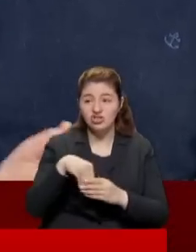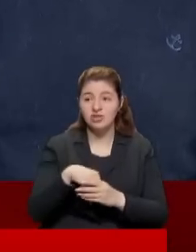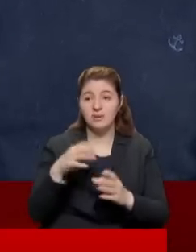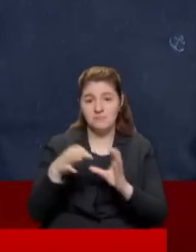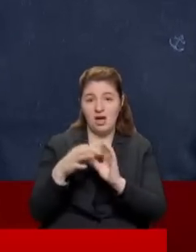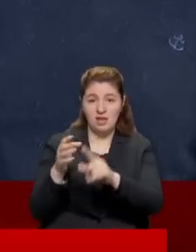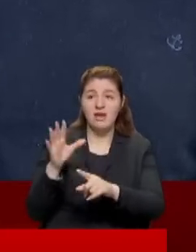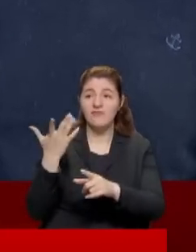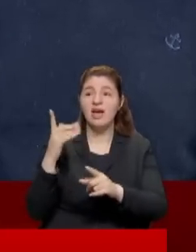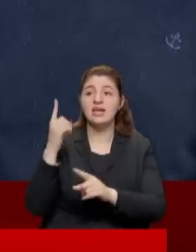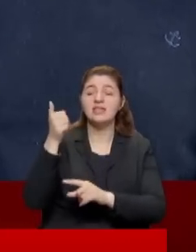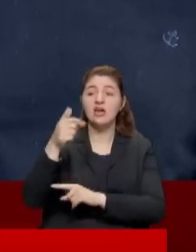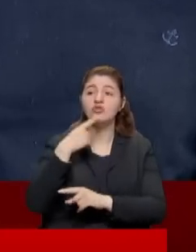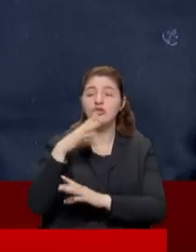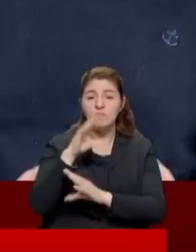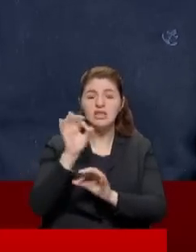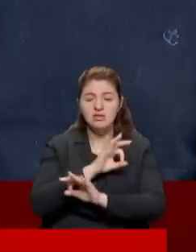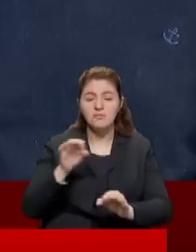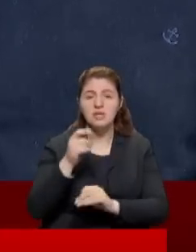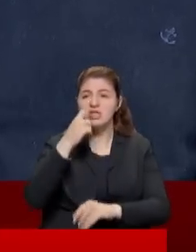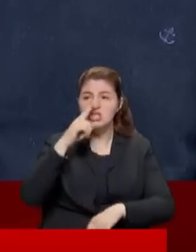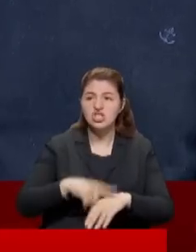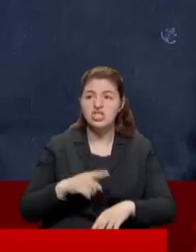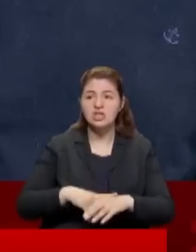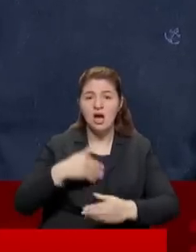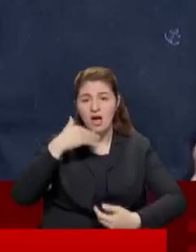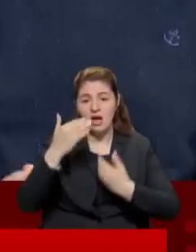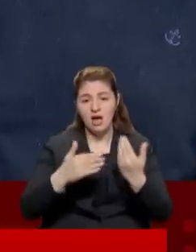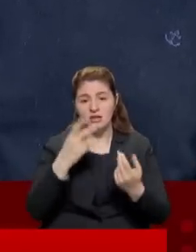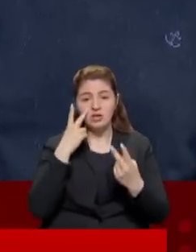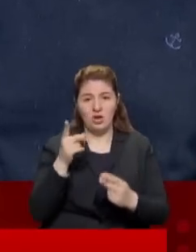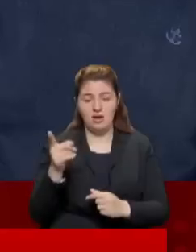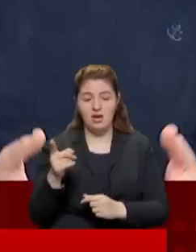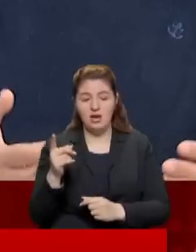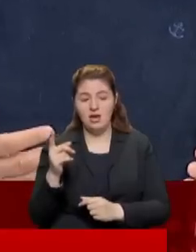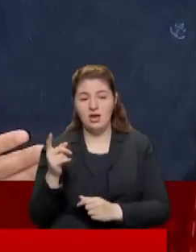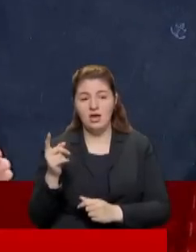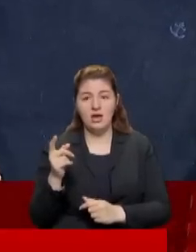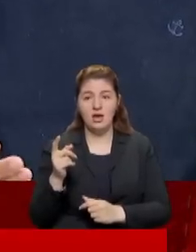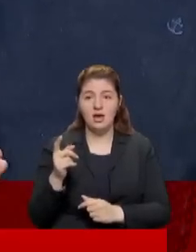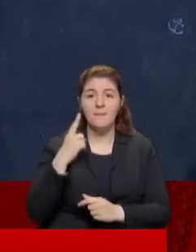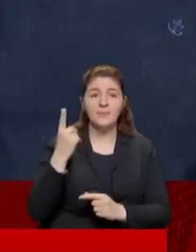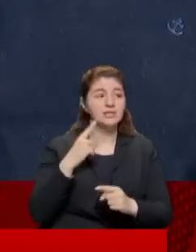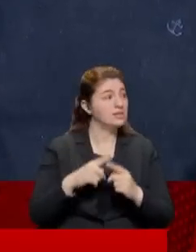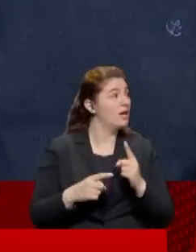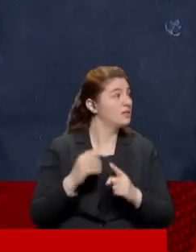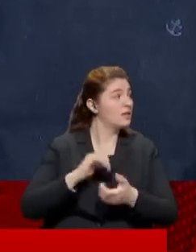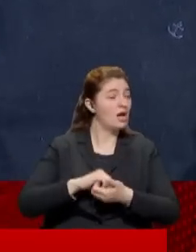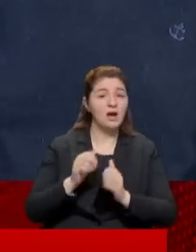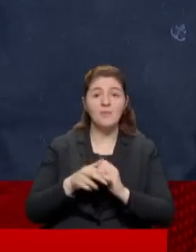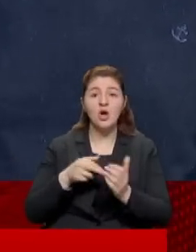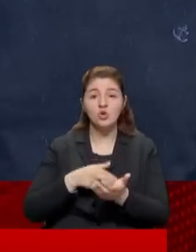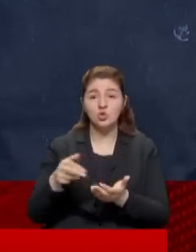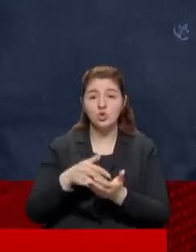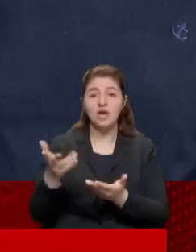iktidarın sözcüleri üzerinden tümüyle dini söylemler üzerinden bir siyasi kampanya